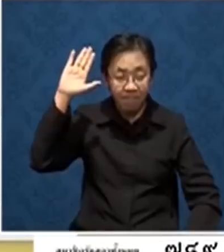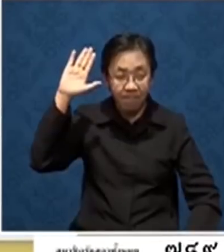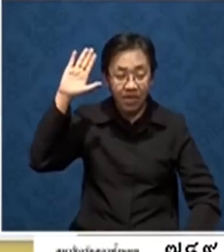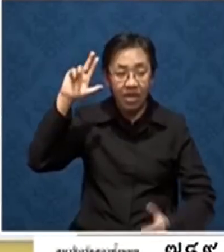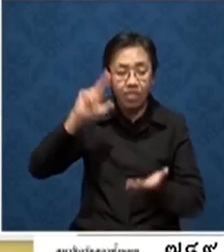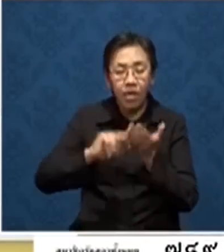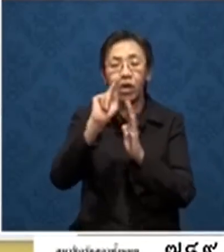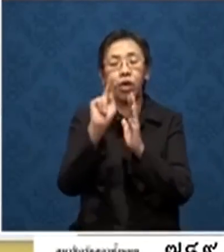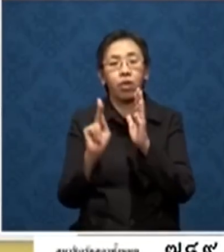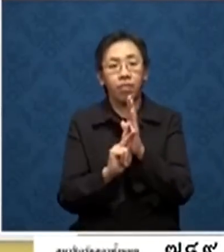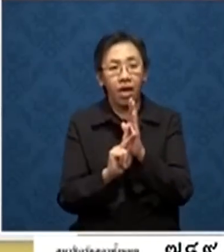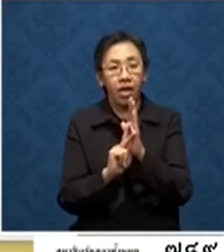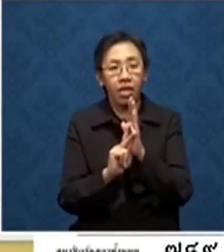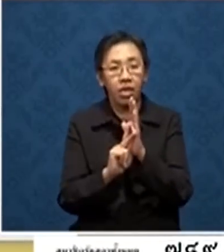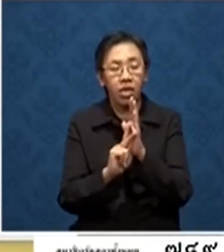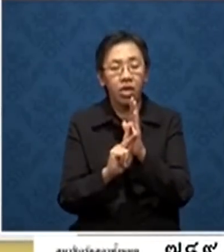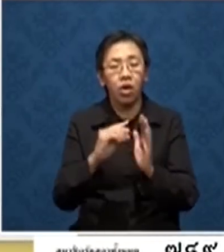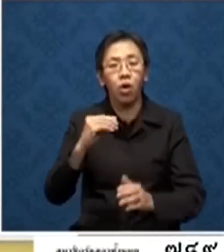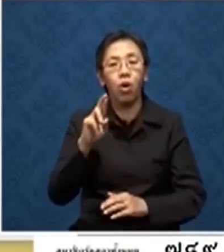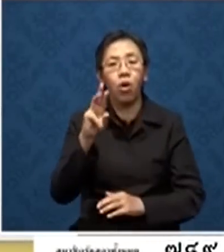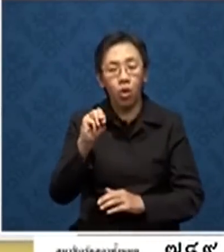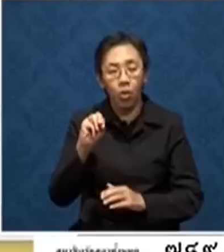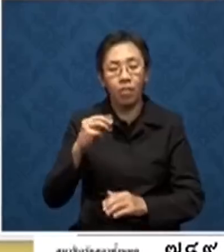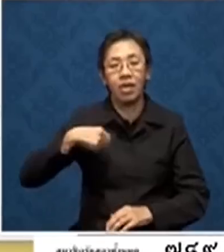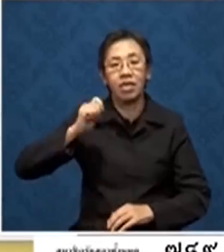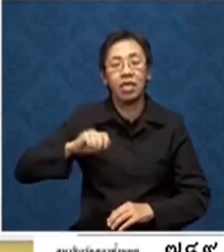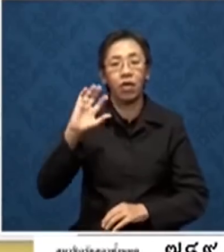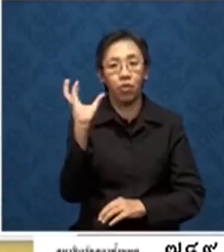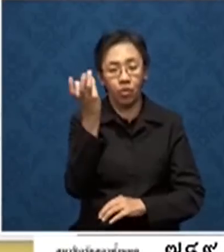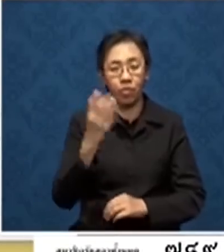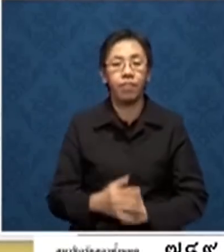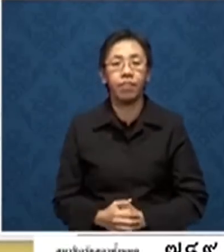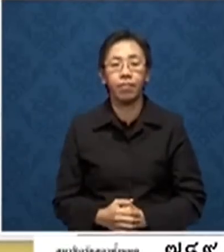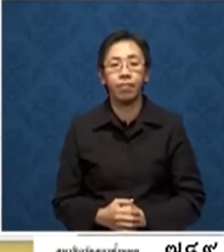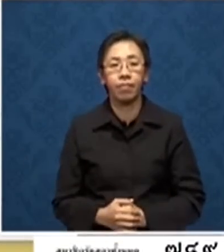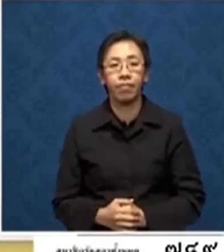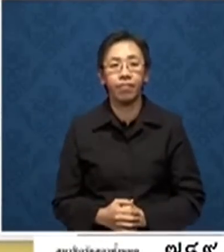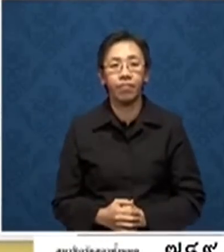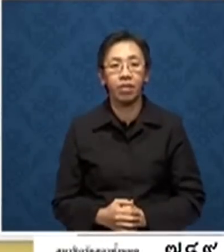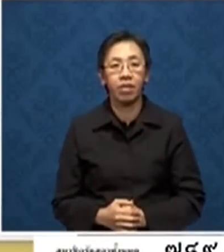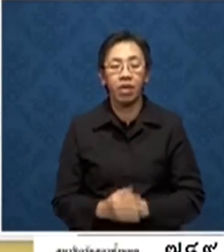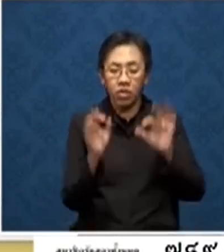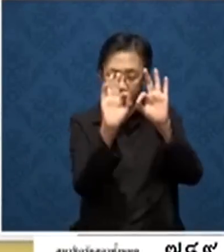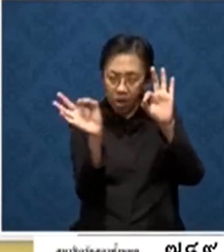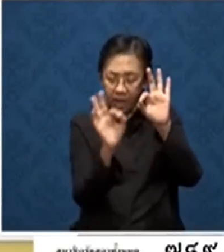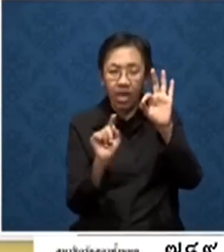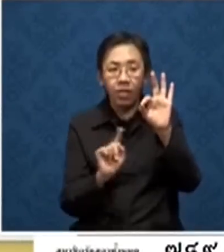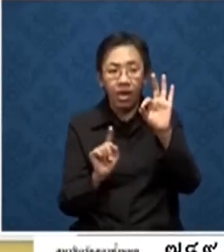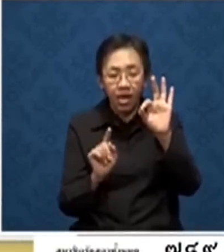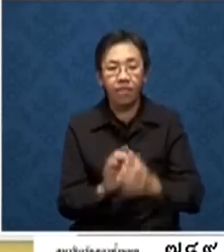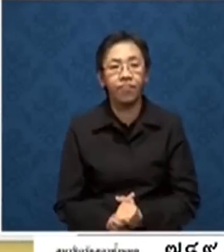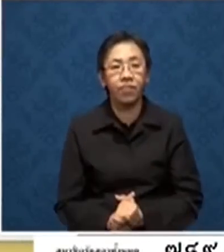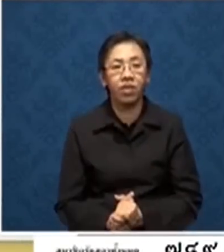ในกฎหมายกรุงโรมว่าด้วยศาลอาญาระหว่างประเทศนะครับซึ่งมีสาระสำคัญว่าสามารถ